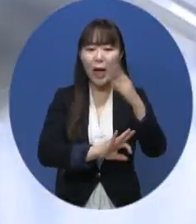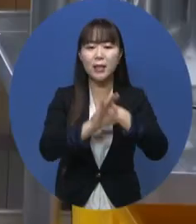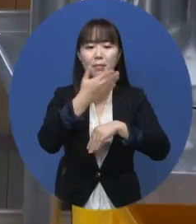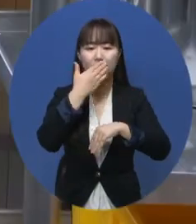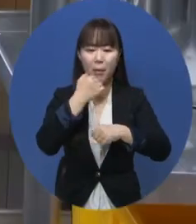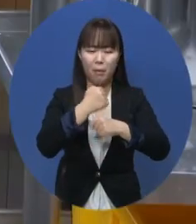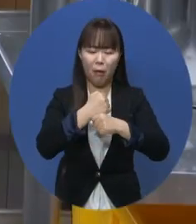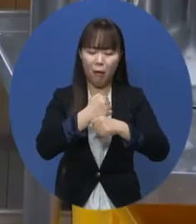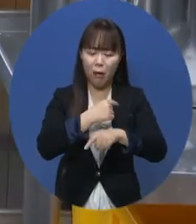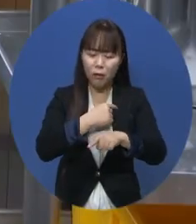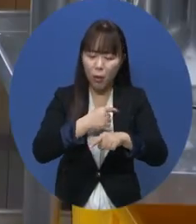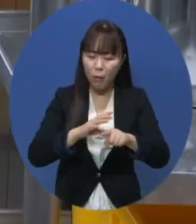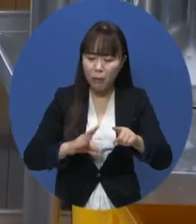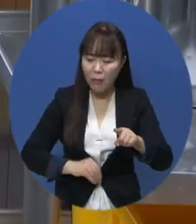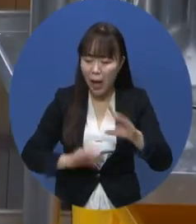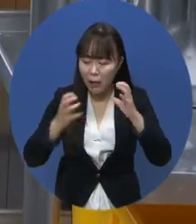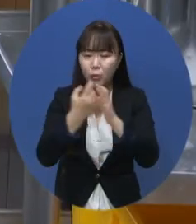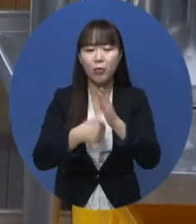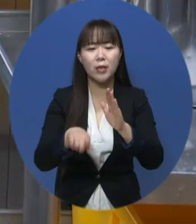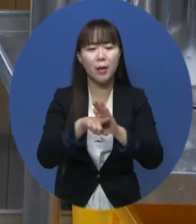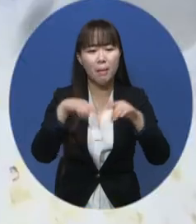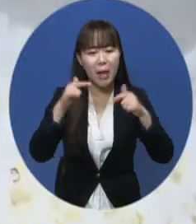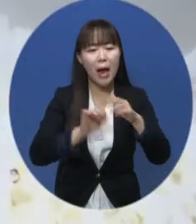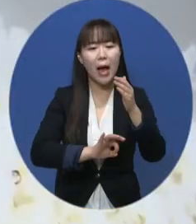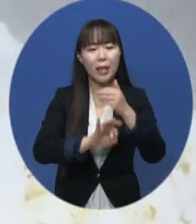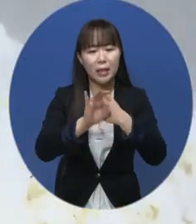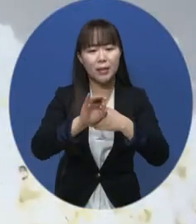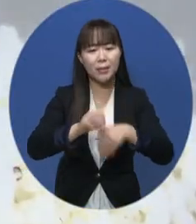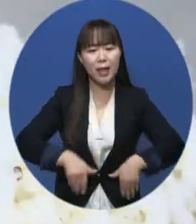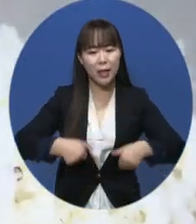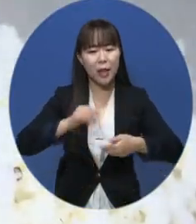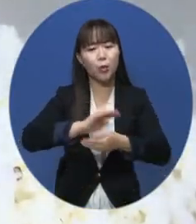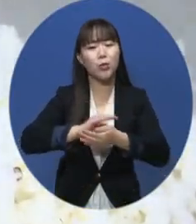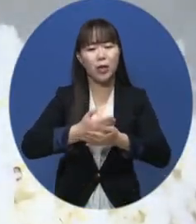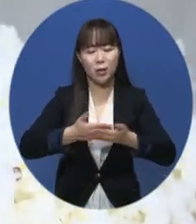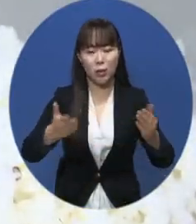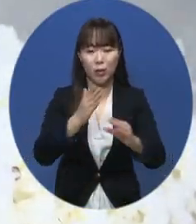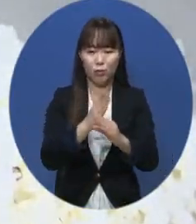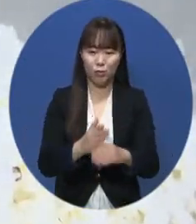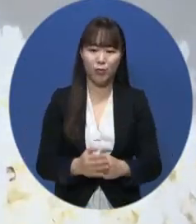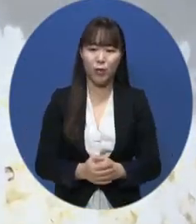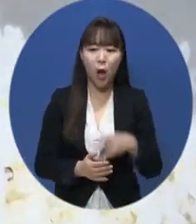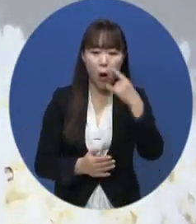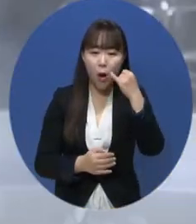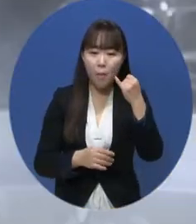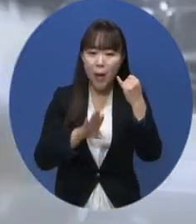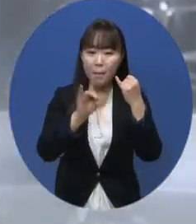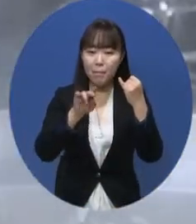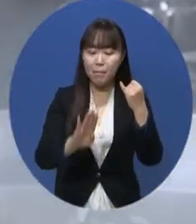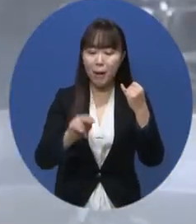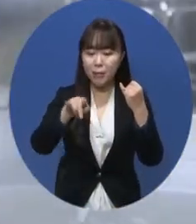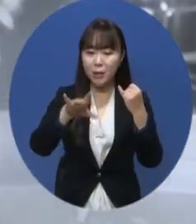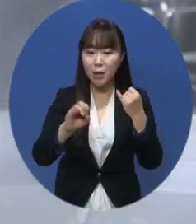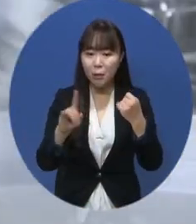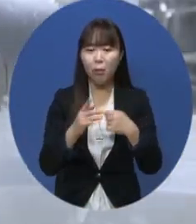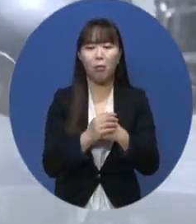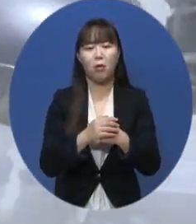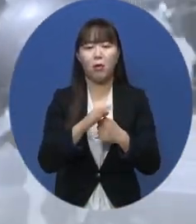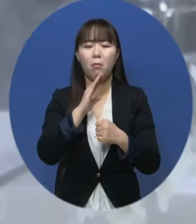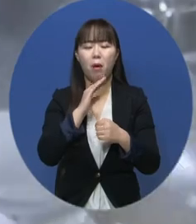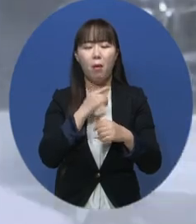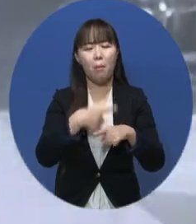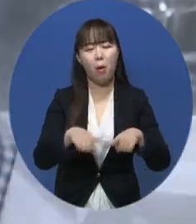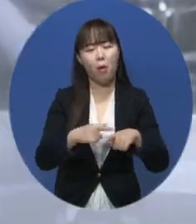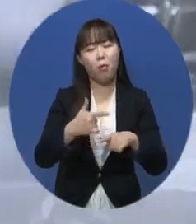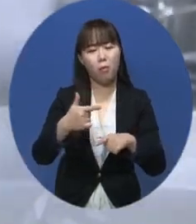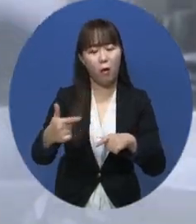굶는 아이들에게 매일 아침 따뜻한 도시락을 전달하고 있습니다. 엄마의 밥상은 대내적으로 높은 평가를